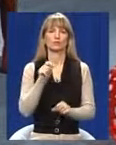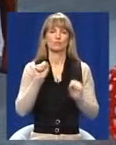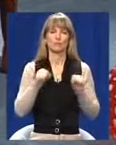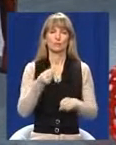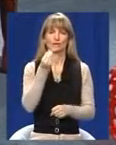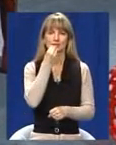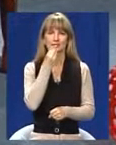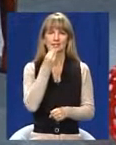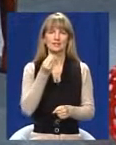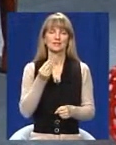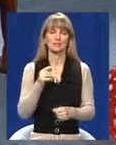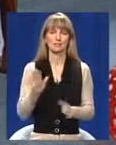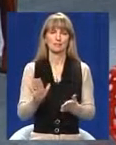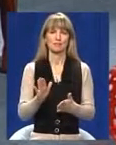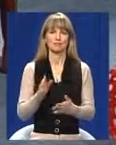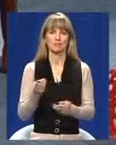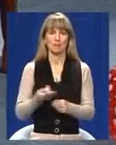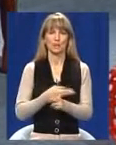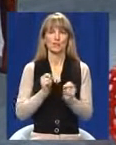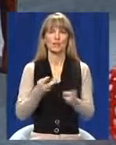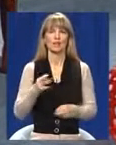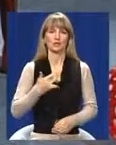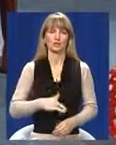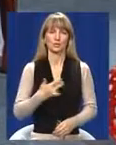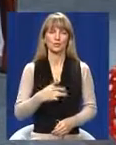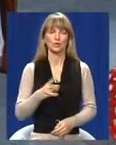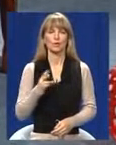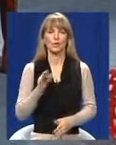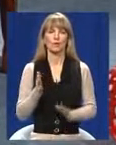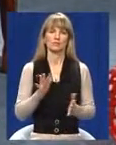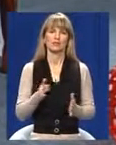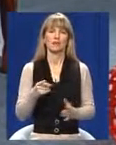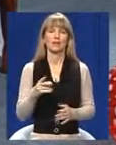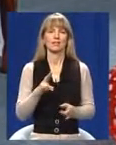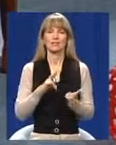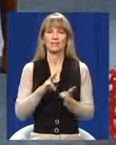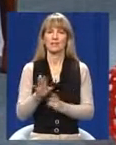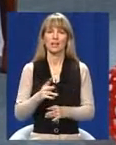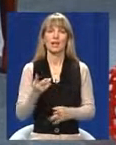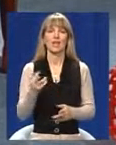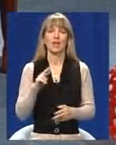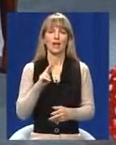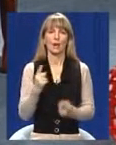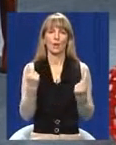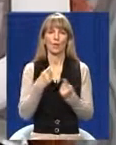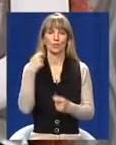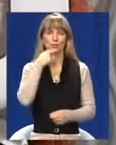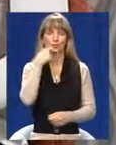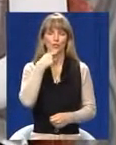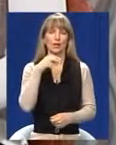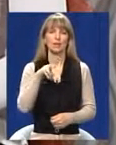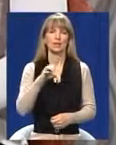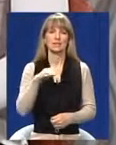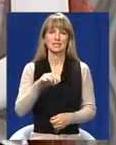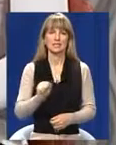вона безпечна для шлунку, для організму? Ну, не дуже, але вона не така вредна, як звичайна зубна паста. Ну, то